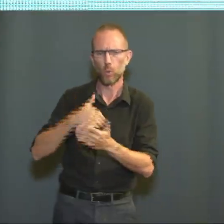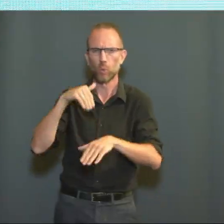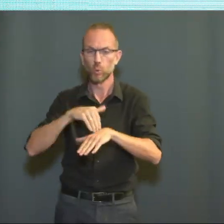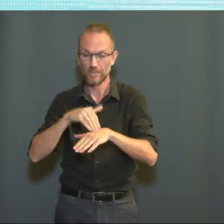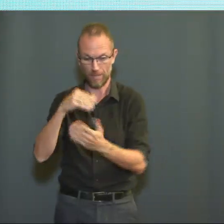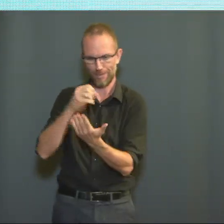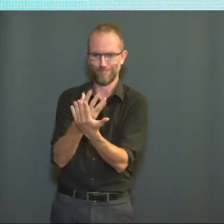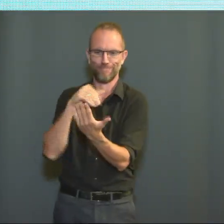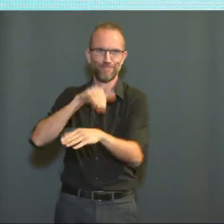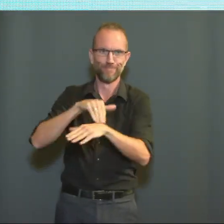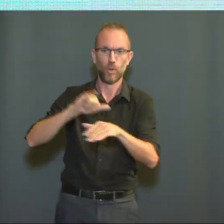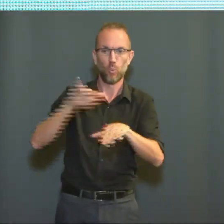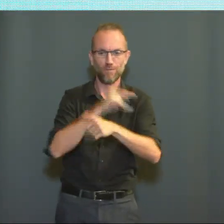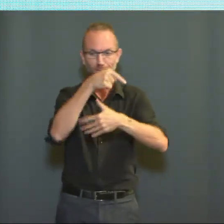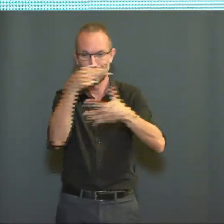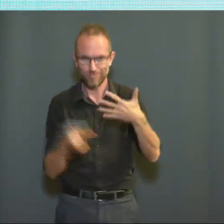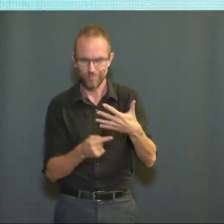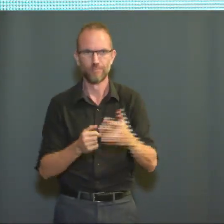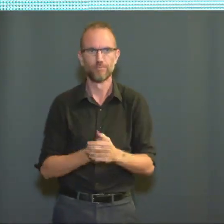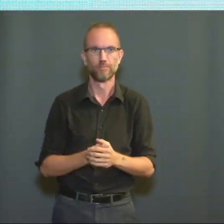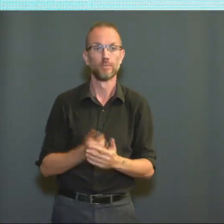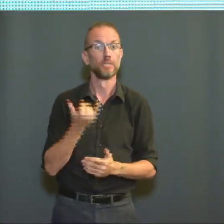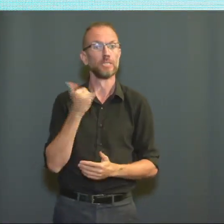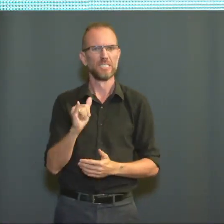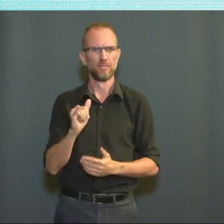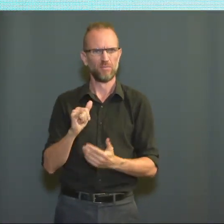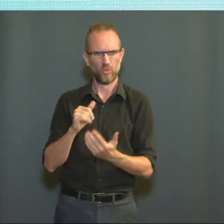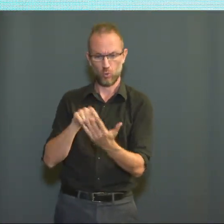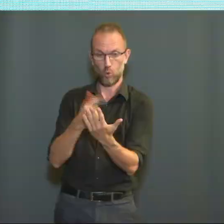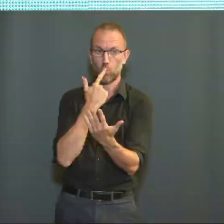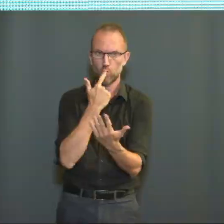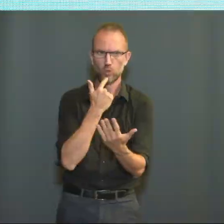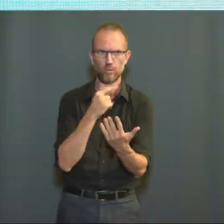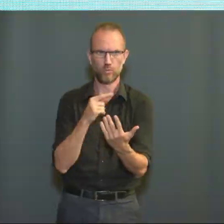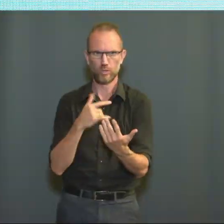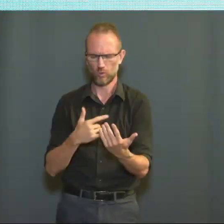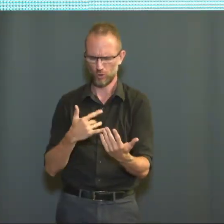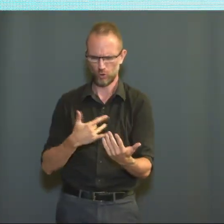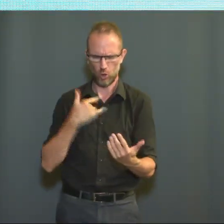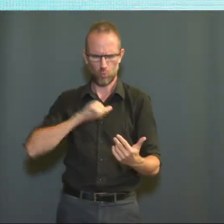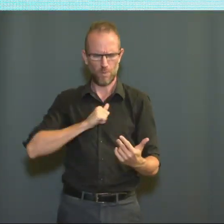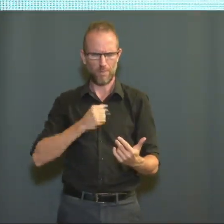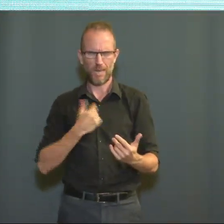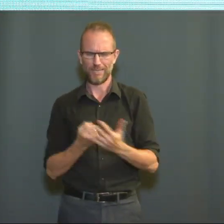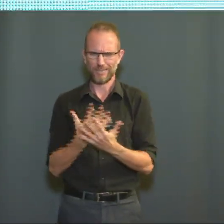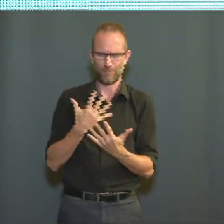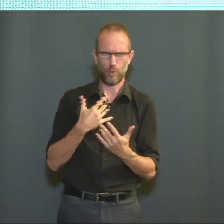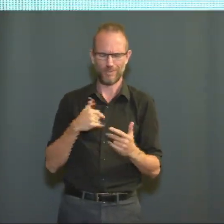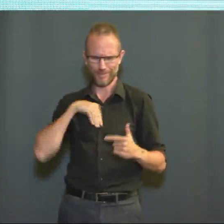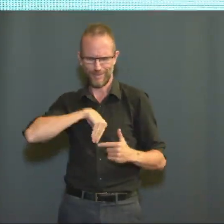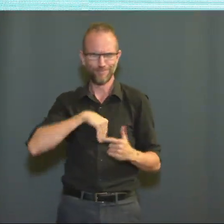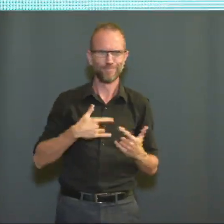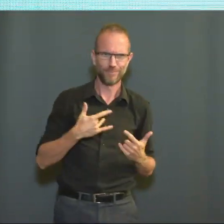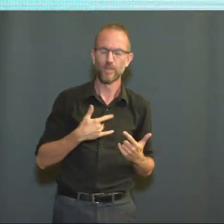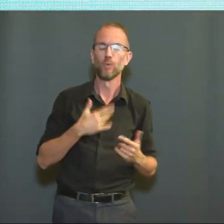l'application. Si vous avez des symptômes, l'application vous conseillera de contacter votre médecin. Signalez